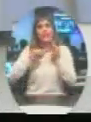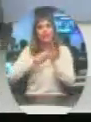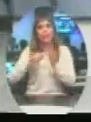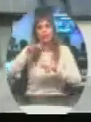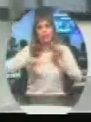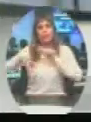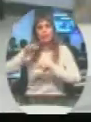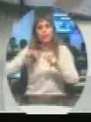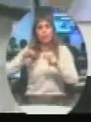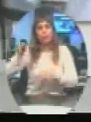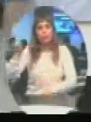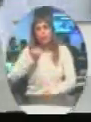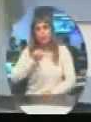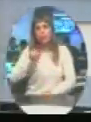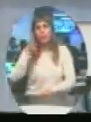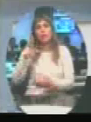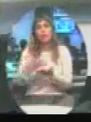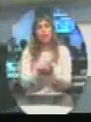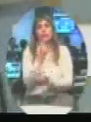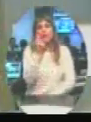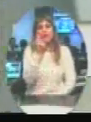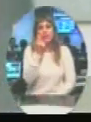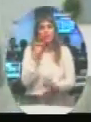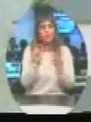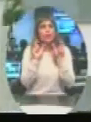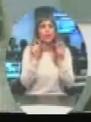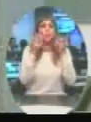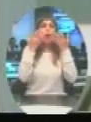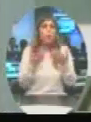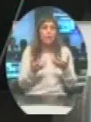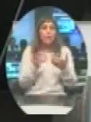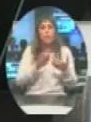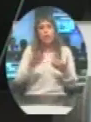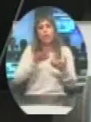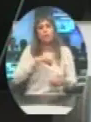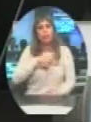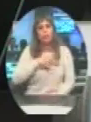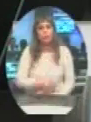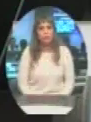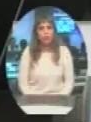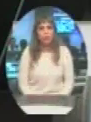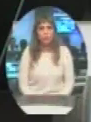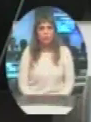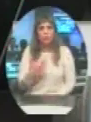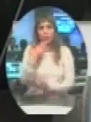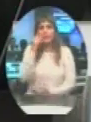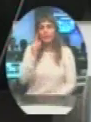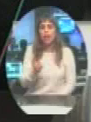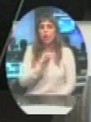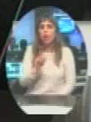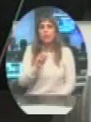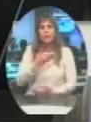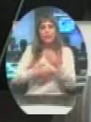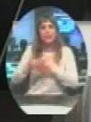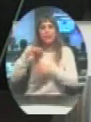שיטתי בעניין עשוי אף לחסוך כסף ולמנוע הכבדה על מערכות הבריאות. המדינה לא חייבת לראות ברופאה שזה מקור